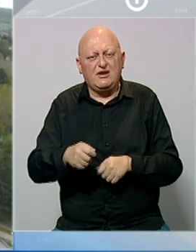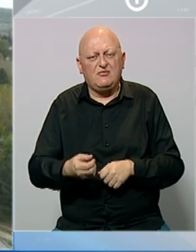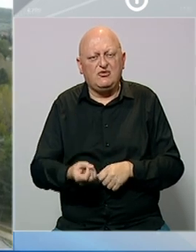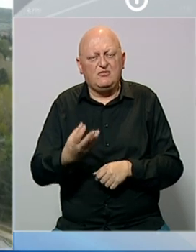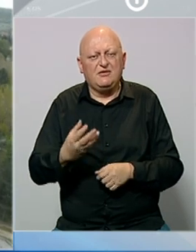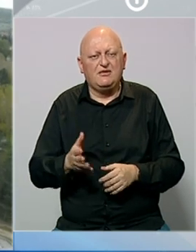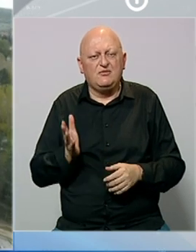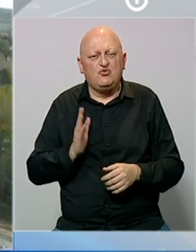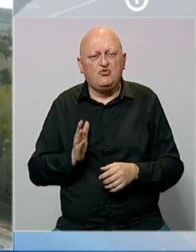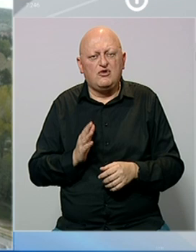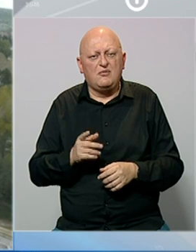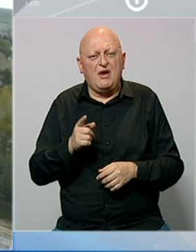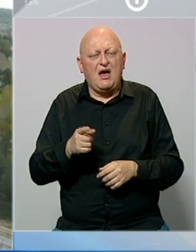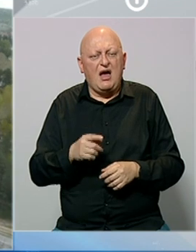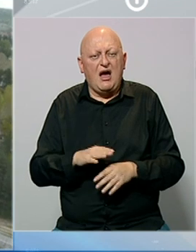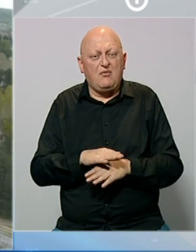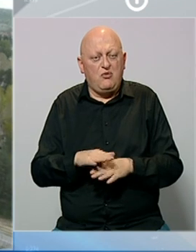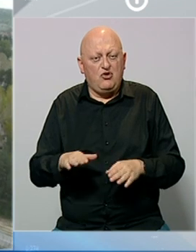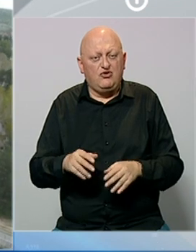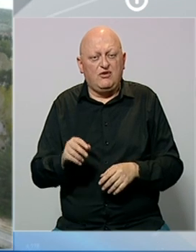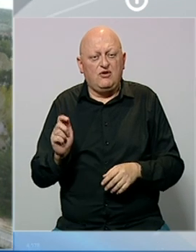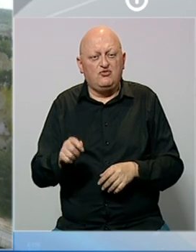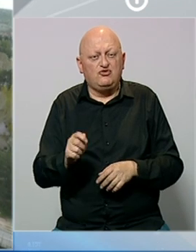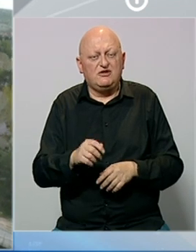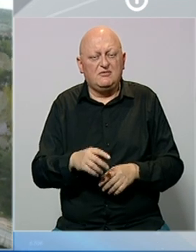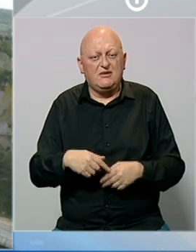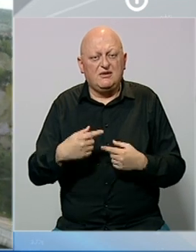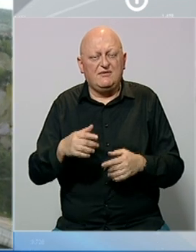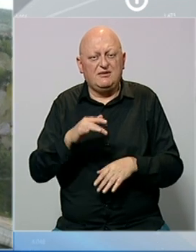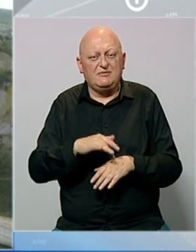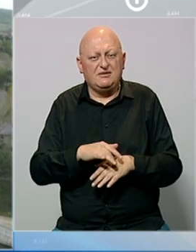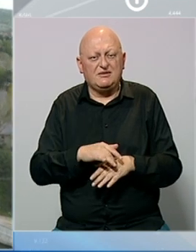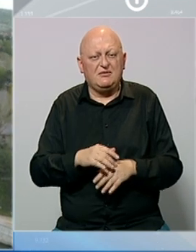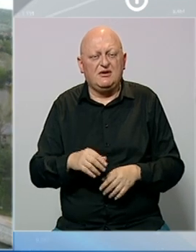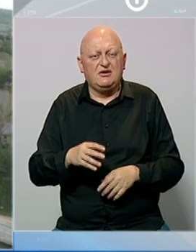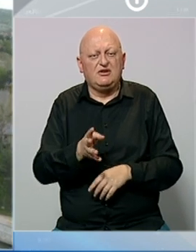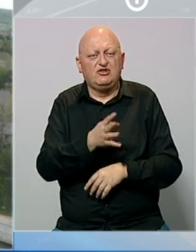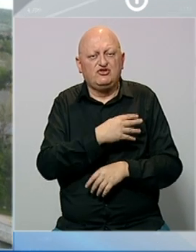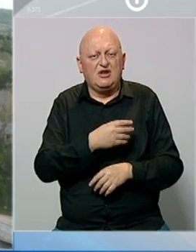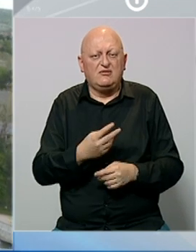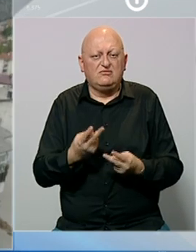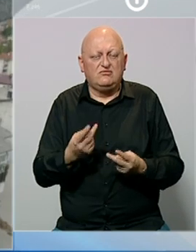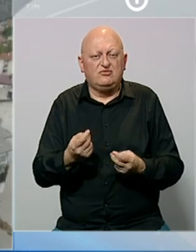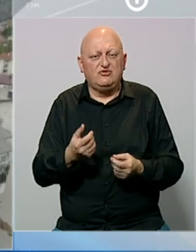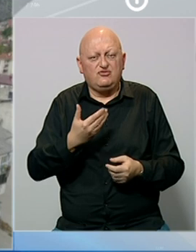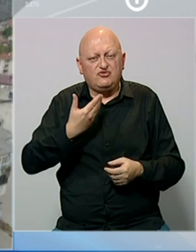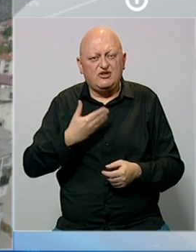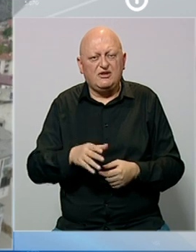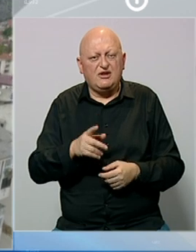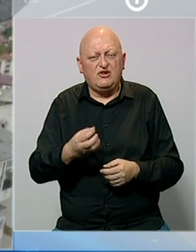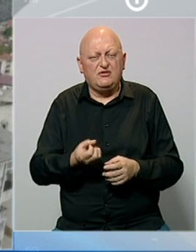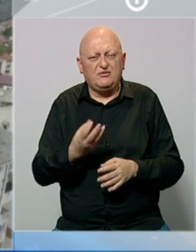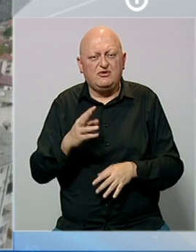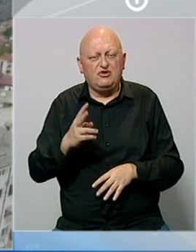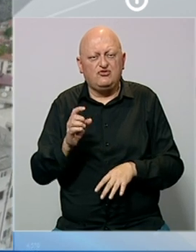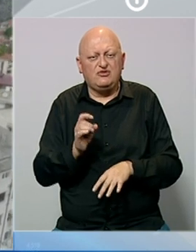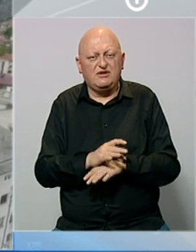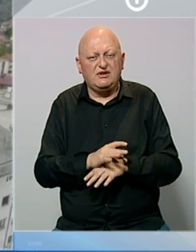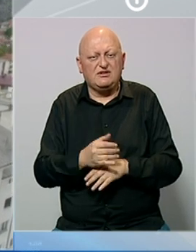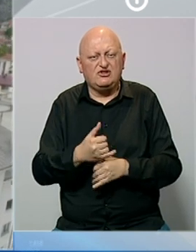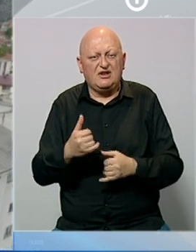na poljoprivrednim kulturama, a pogotovo na usjevima u navedenim mjestima. Stožer za procjenu šteta od prirodnih